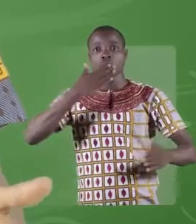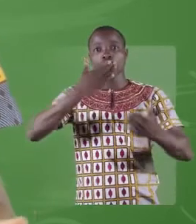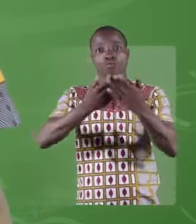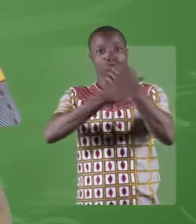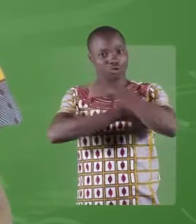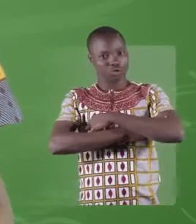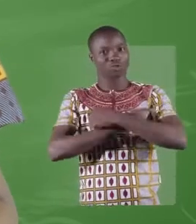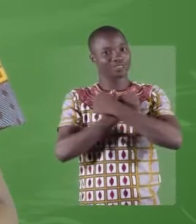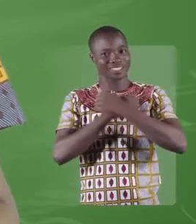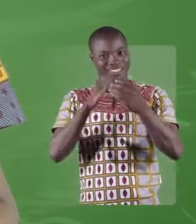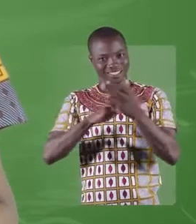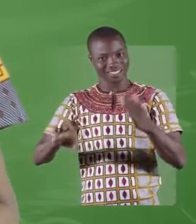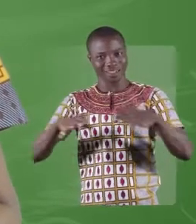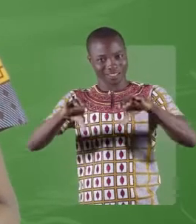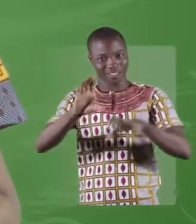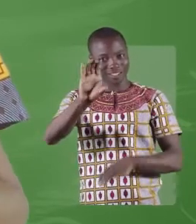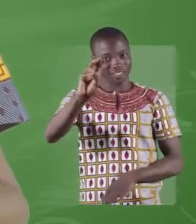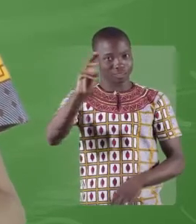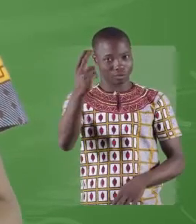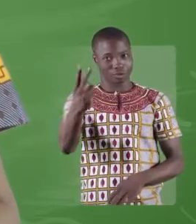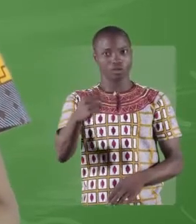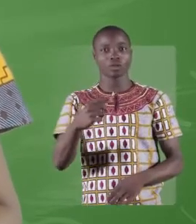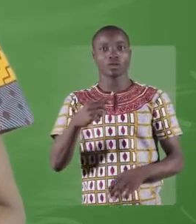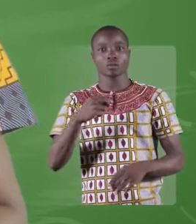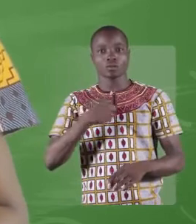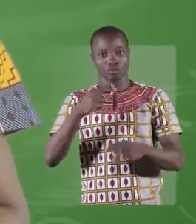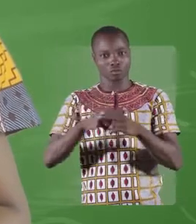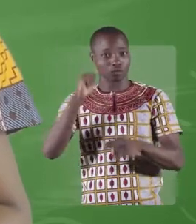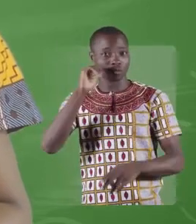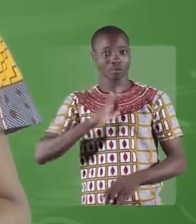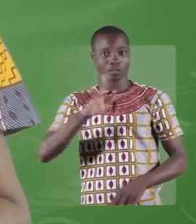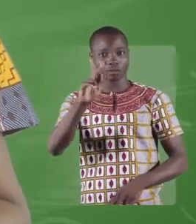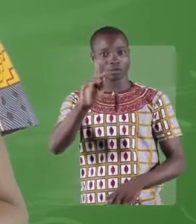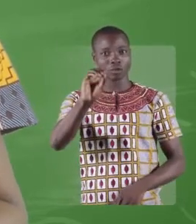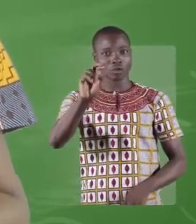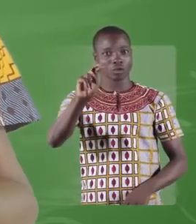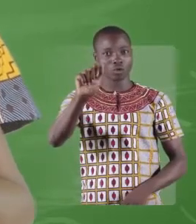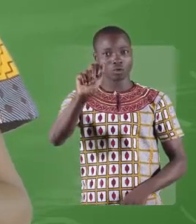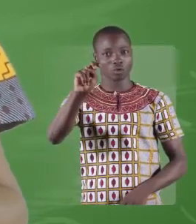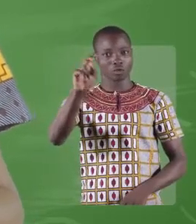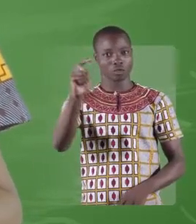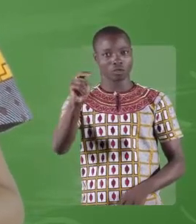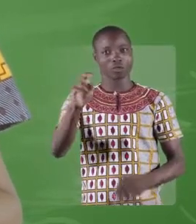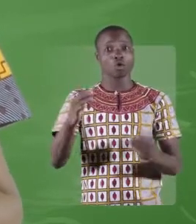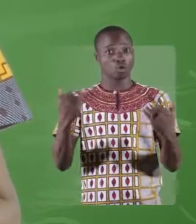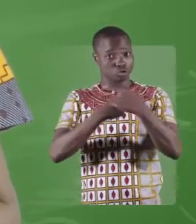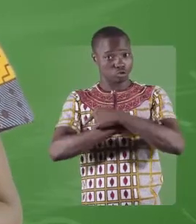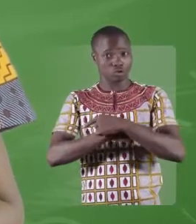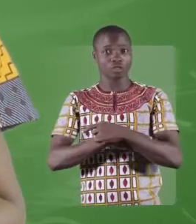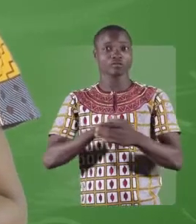Bonjour chers élèves de CM2, je suis Madame Kona Larissa. Aujourd'hui, nous sommes en semaine